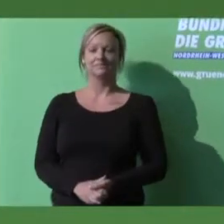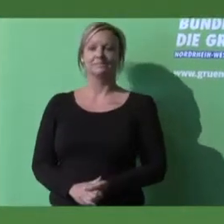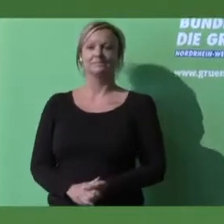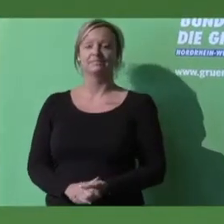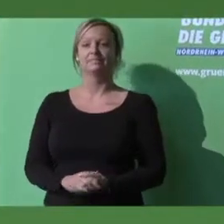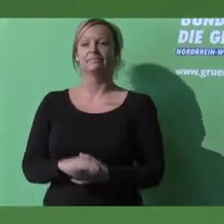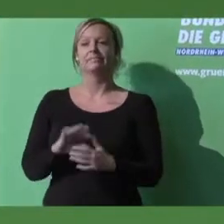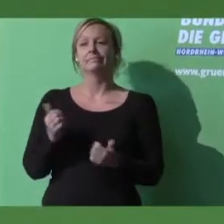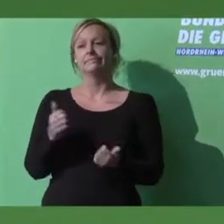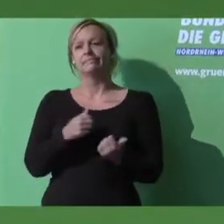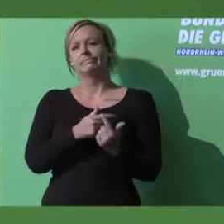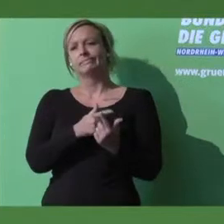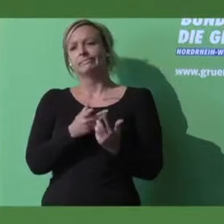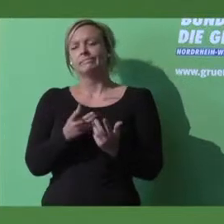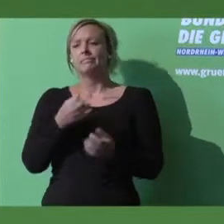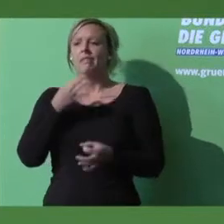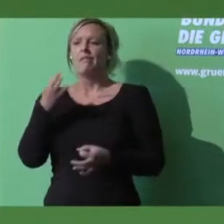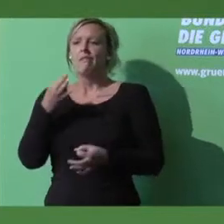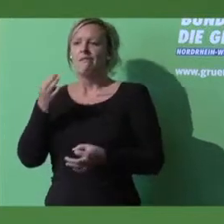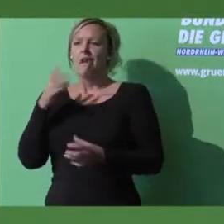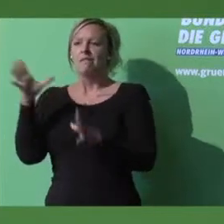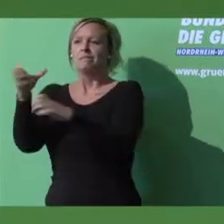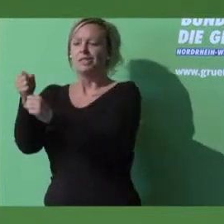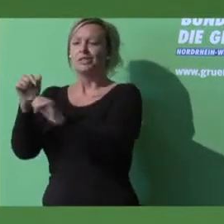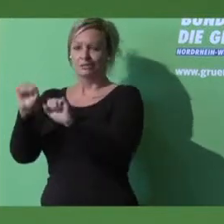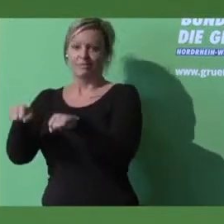manchen Fragen ist sie gut zu greifen.